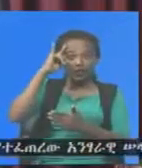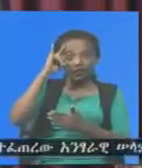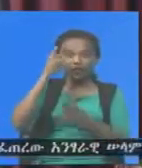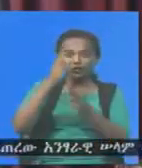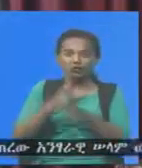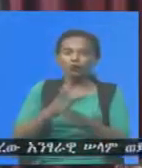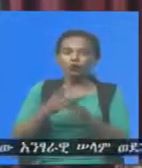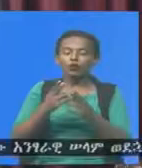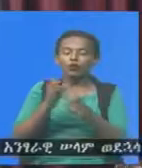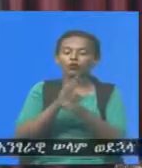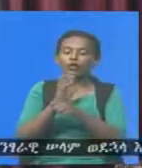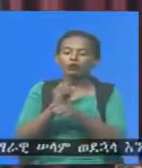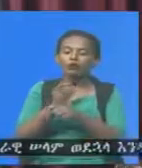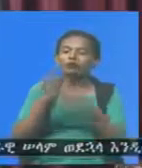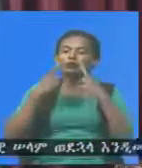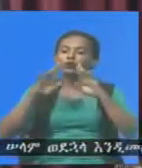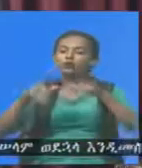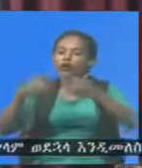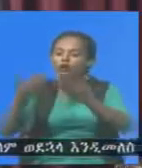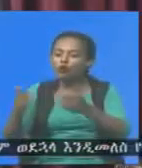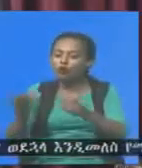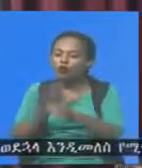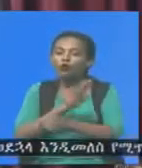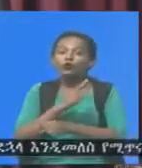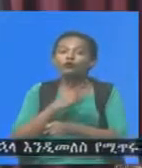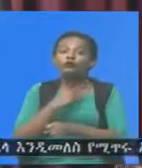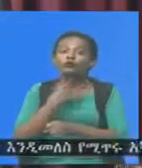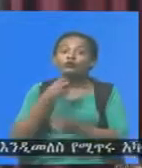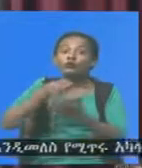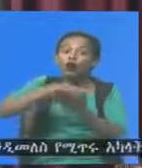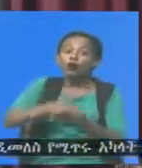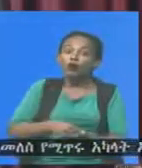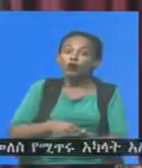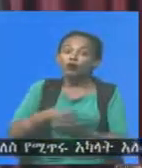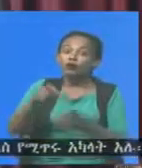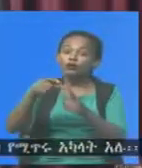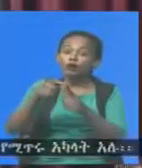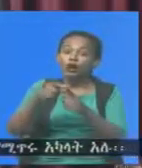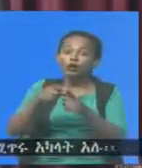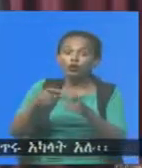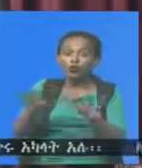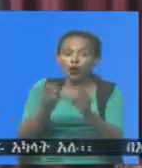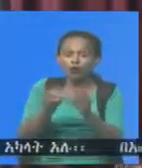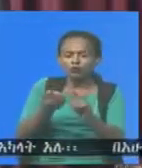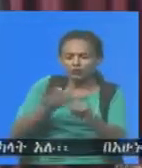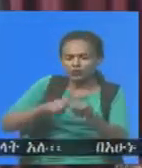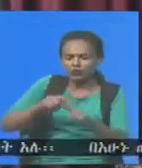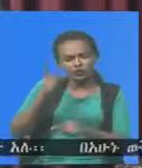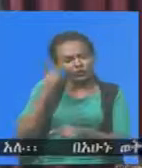አቅርበው በሙሉ ድምጽ አጽድቋል። የምክር ቤት ቃለ ጉባኤ መፈተሽ ይችላል ተመልሶ።